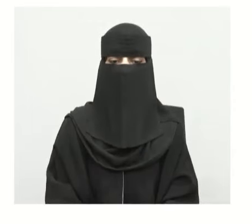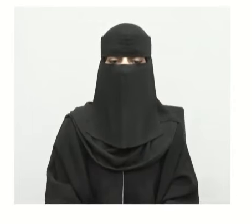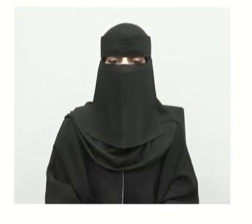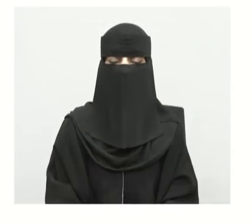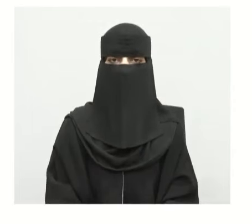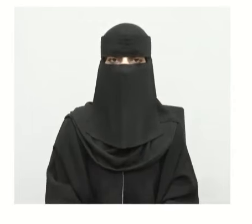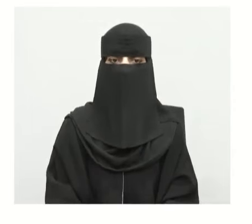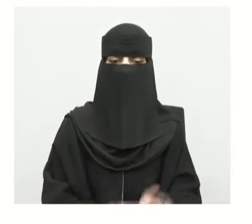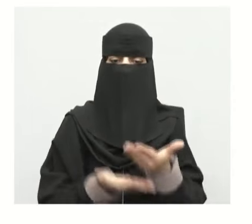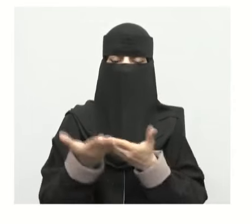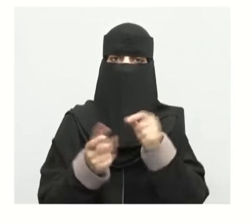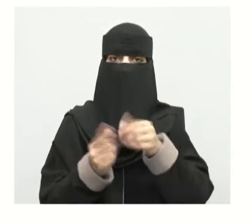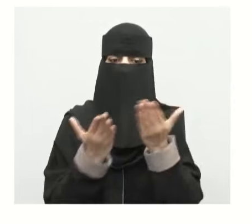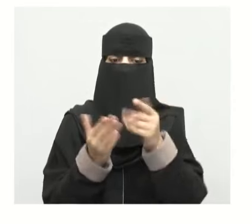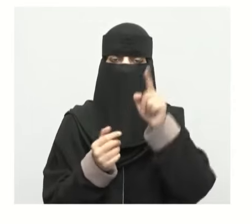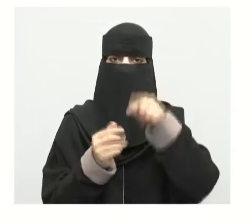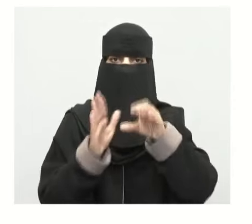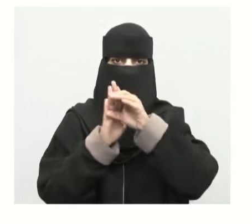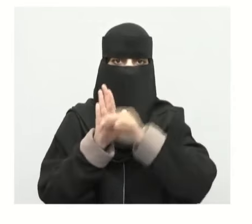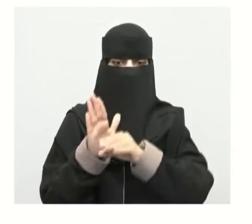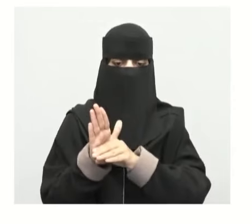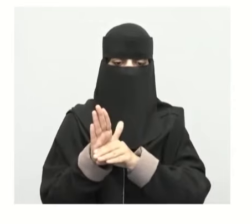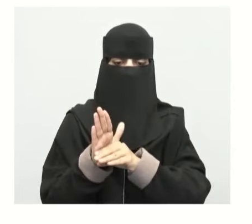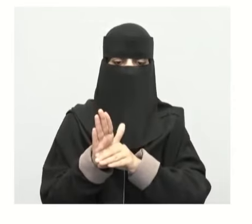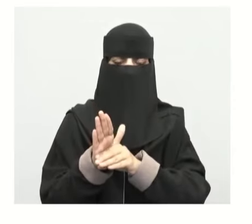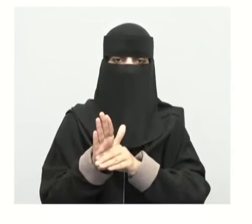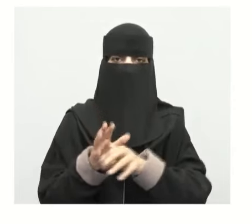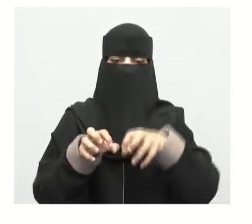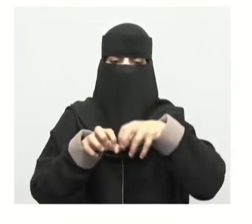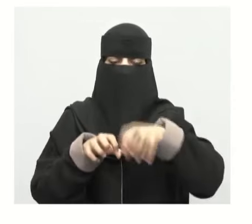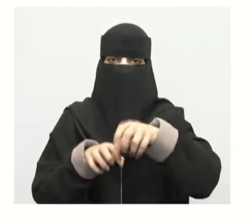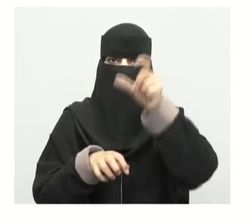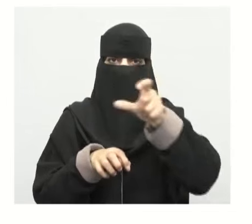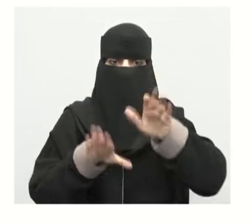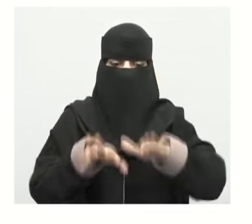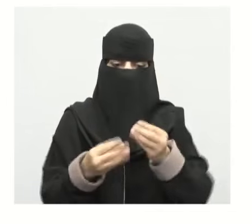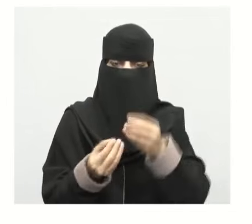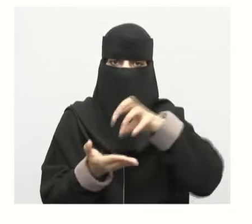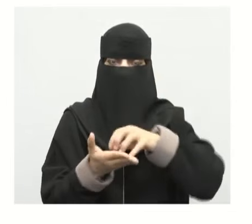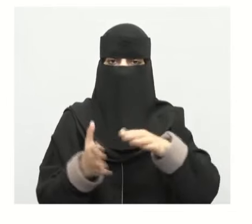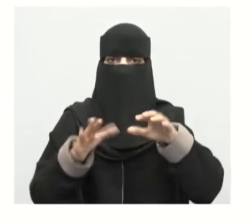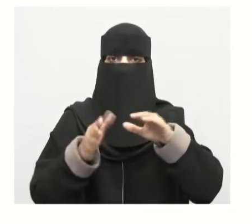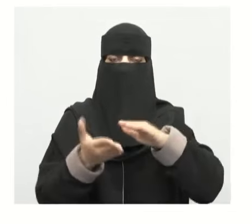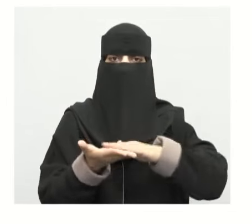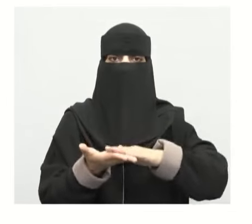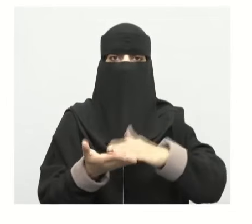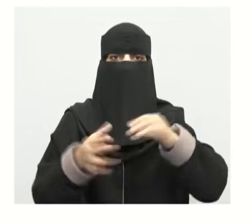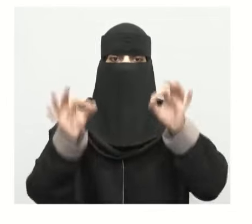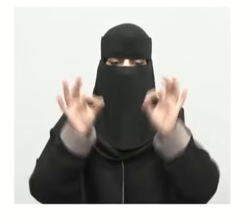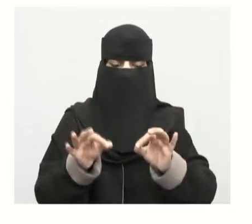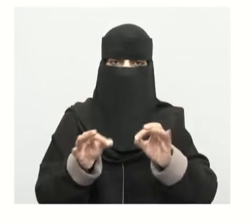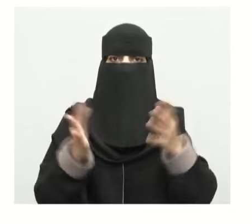القاسي ناقشنا في درسنا المحور التالي توزيع السكان حسب العوامل الطبيعيه